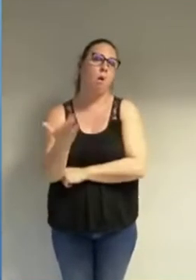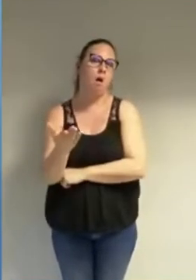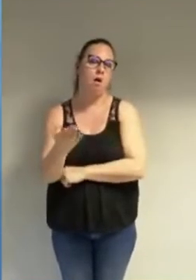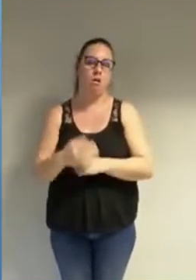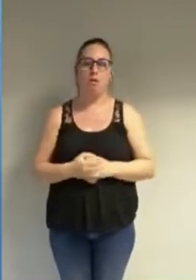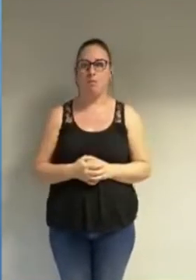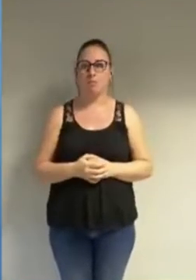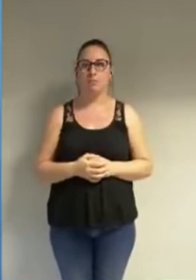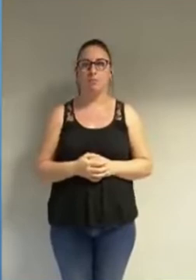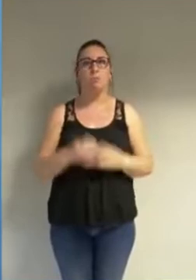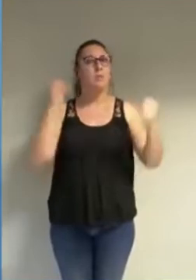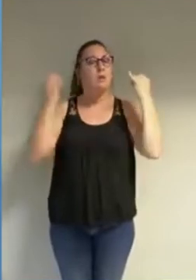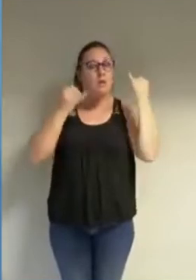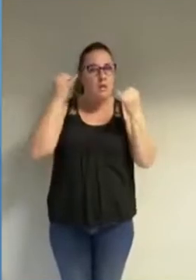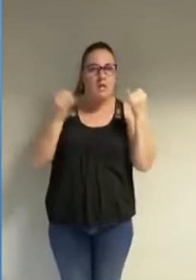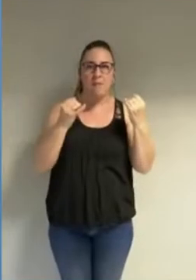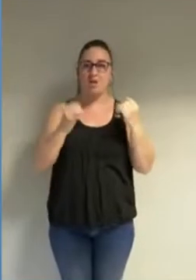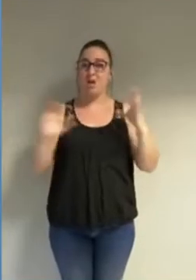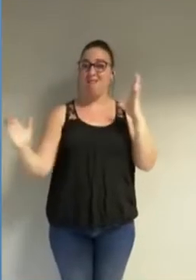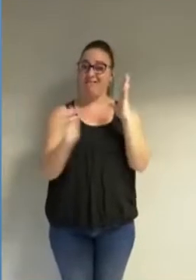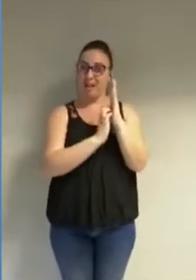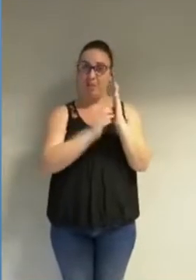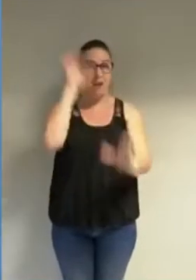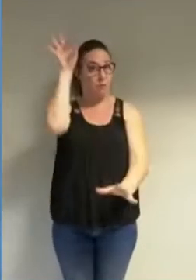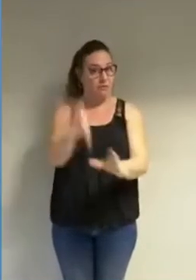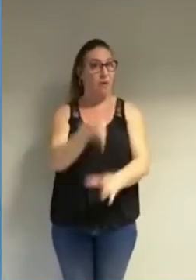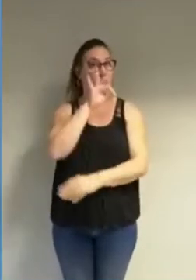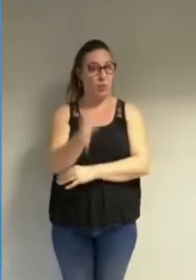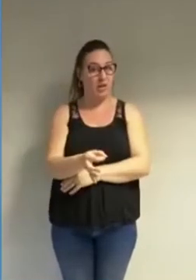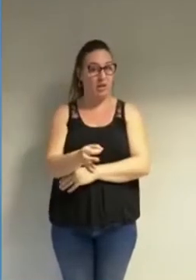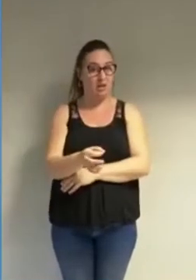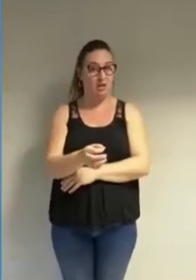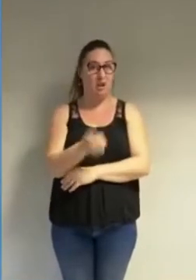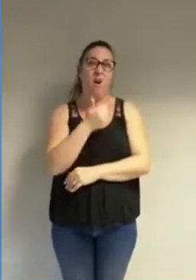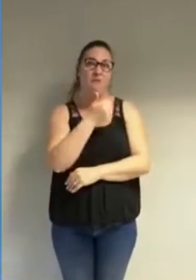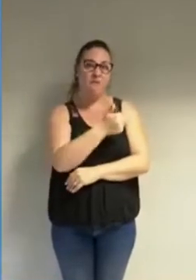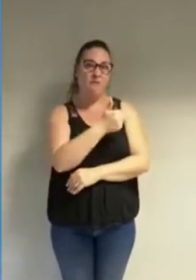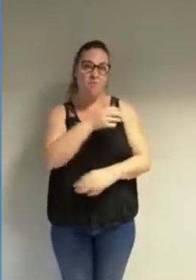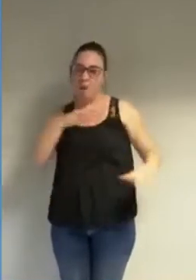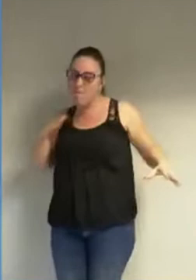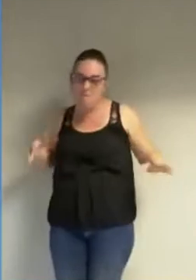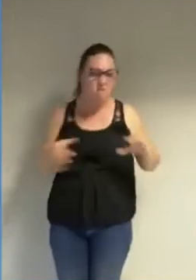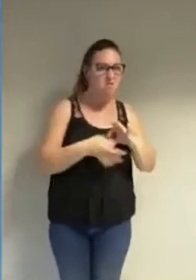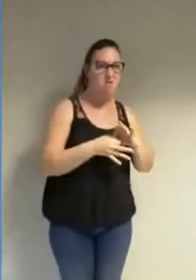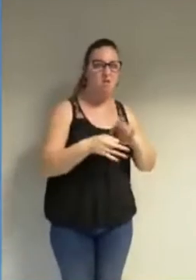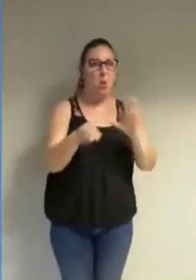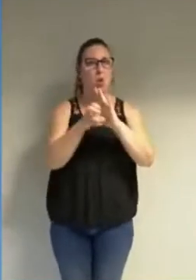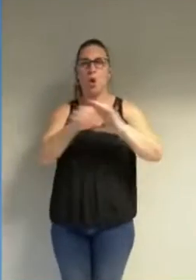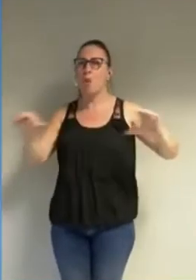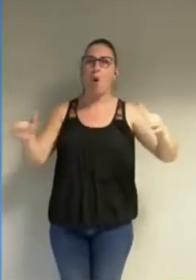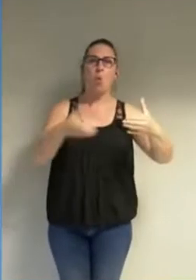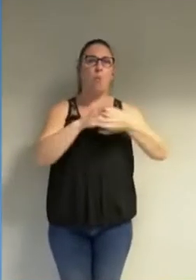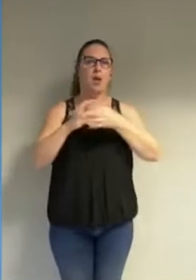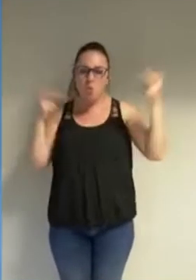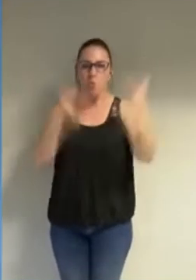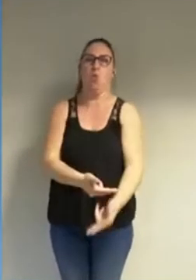rompez, si cette délibération était adoptée, vous rompez avec l'histoire de Grenoble, ville compagnon de la libération,